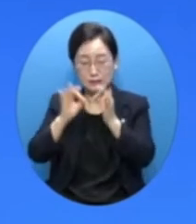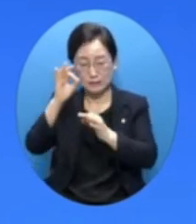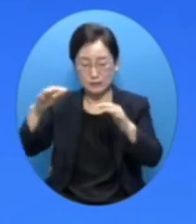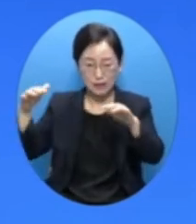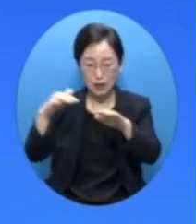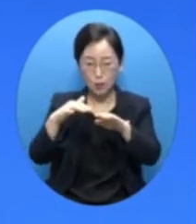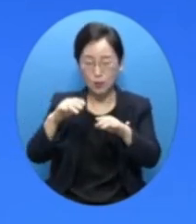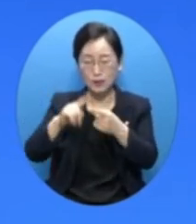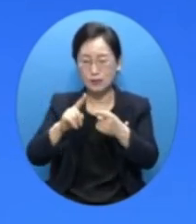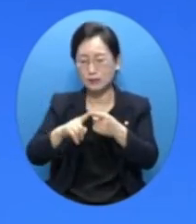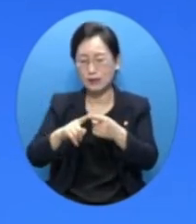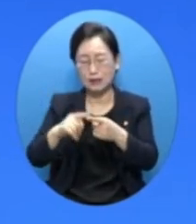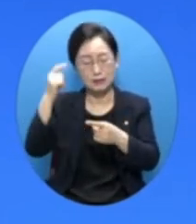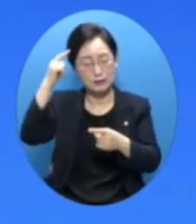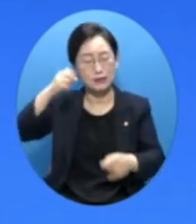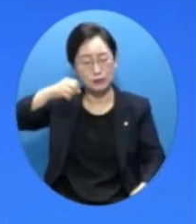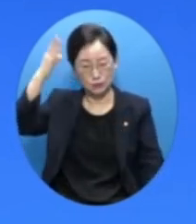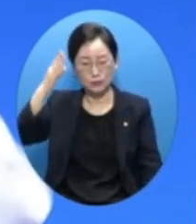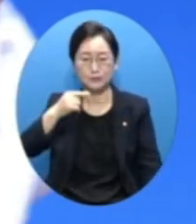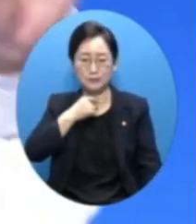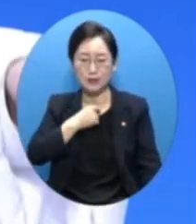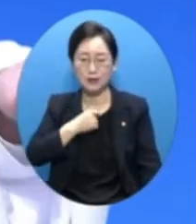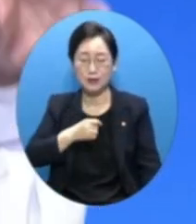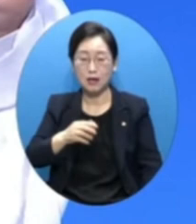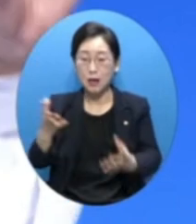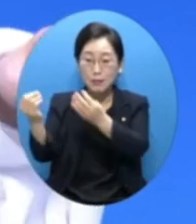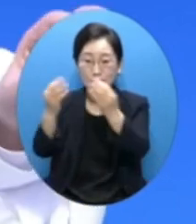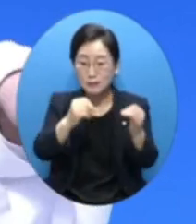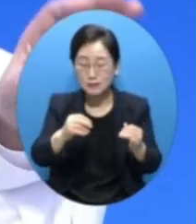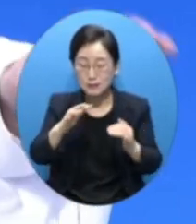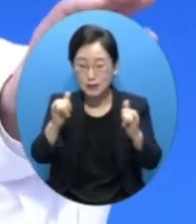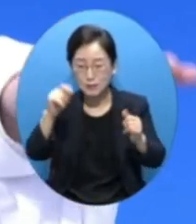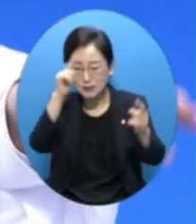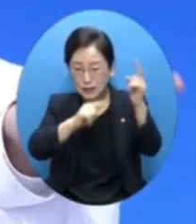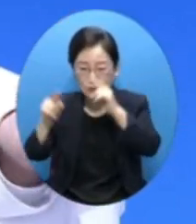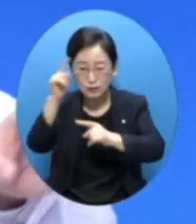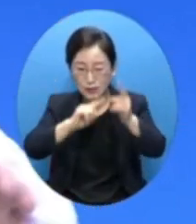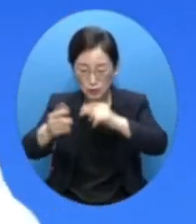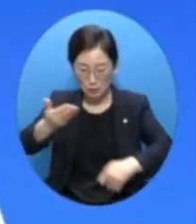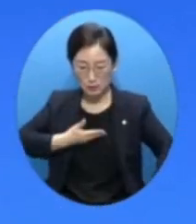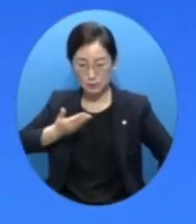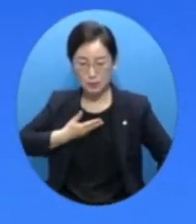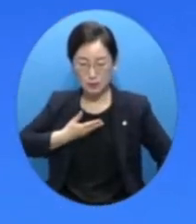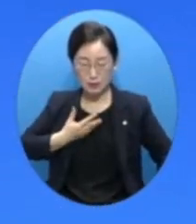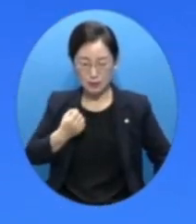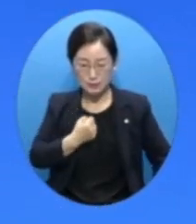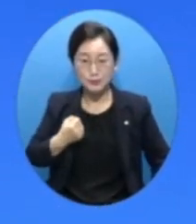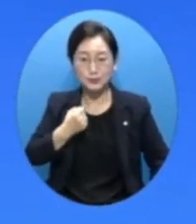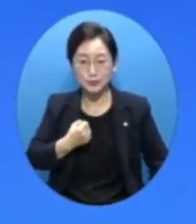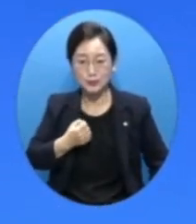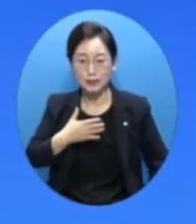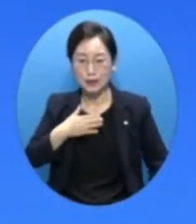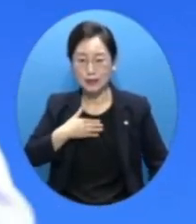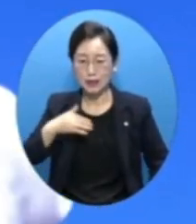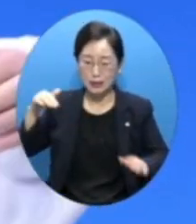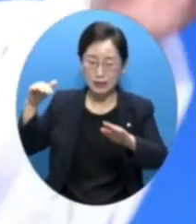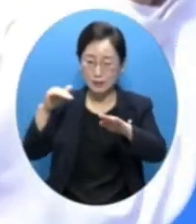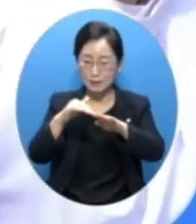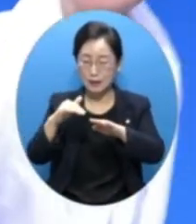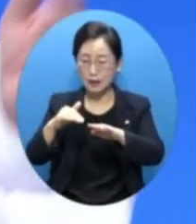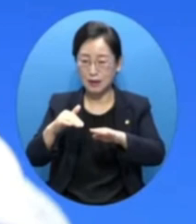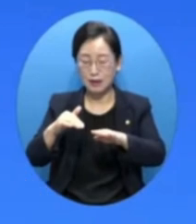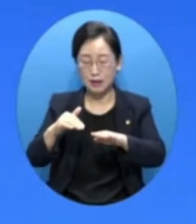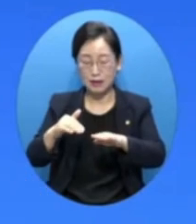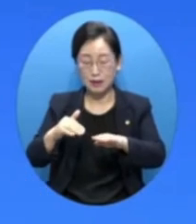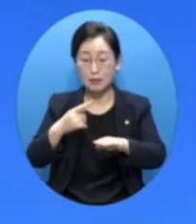사람들이 상처를 입으면 그 상처에 머물러 있습니다. 사고를 당하면 피해자로서 사고에 머물러 있습니다. 나는 사고를 만났지만 이제 사고랑